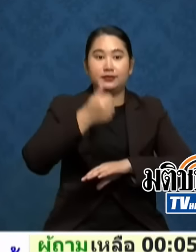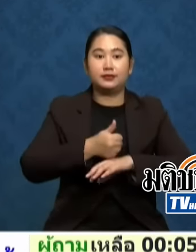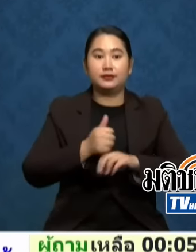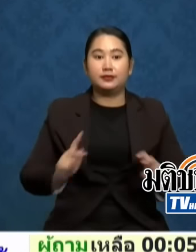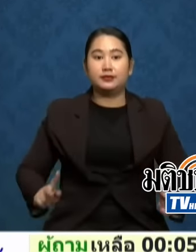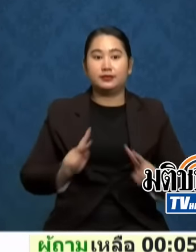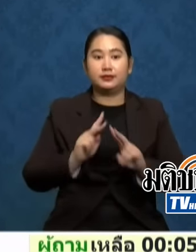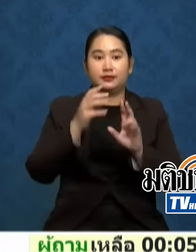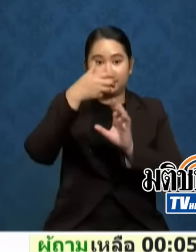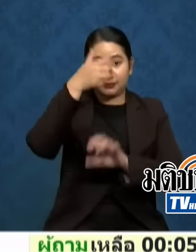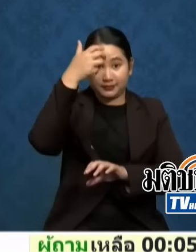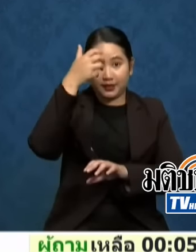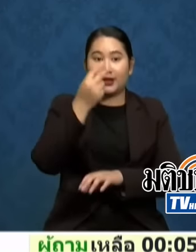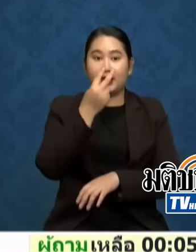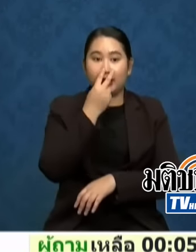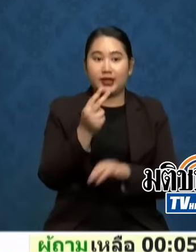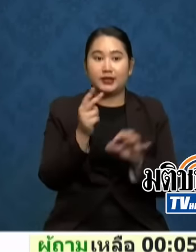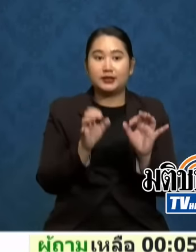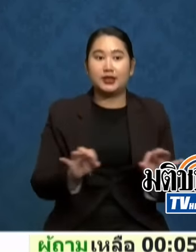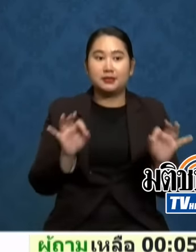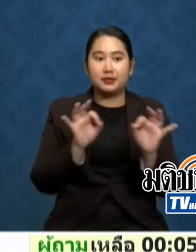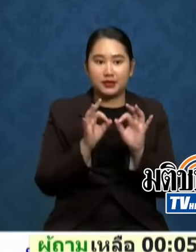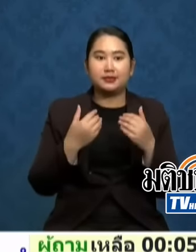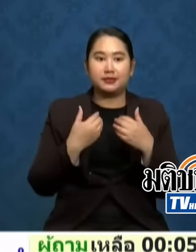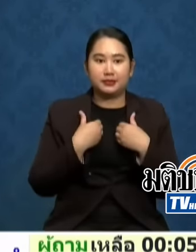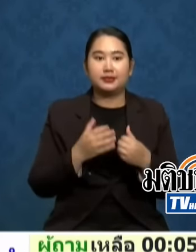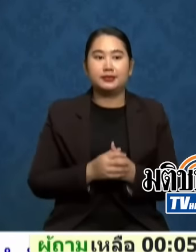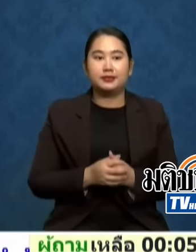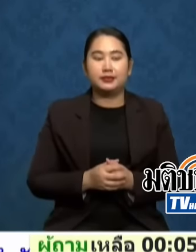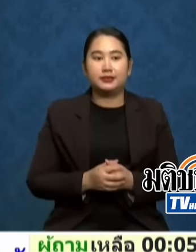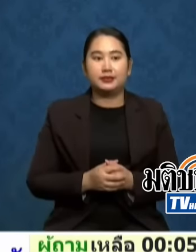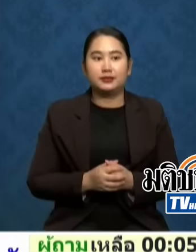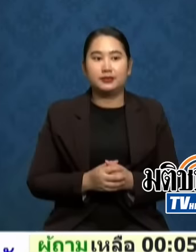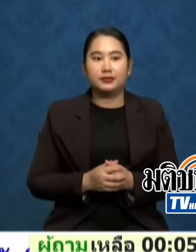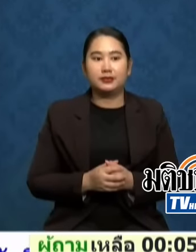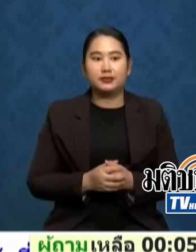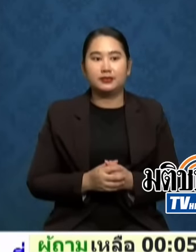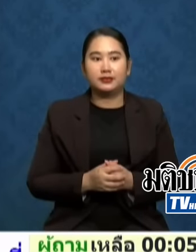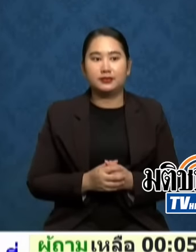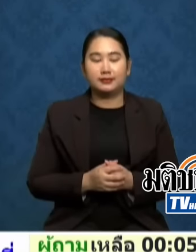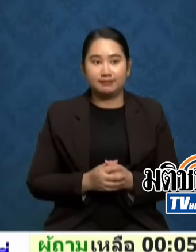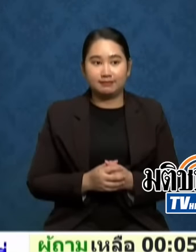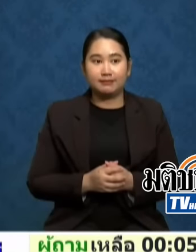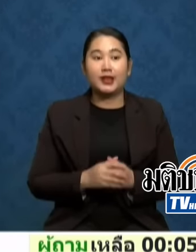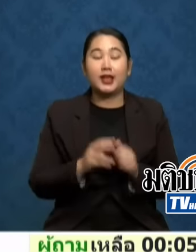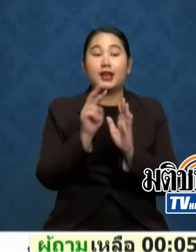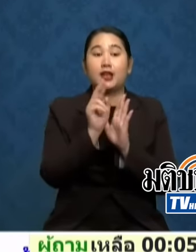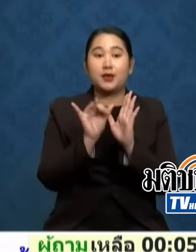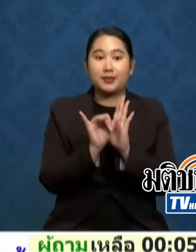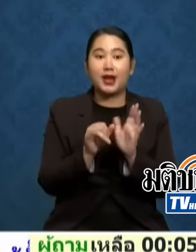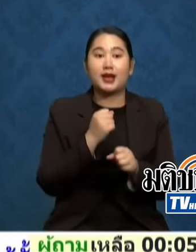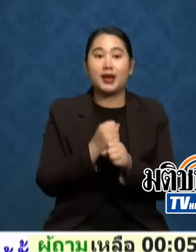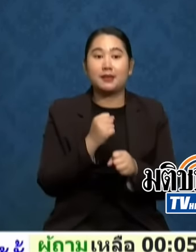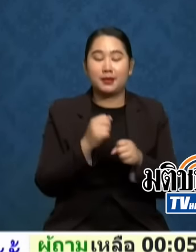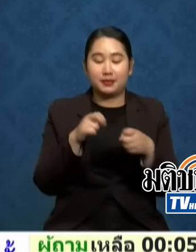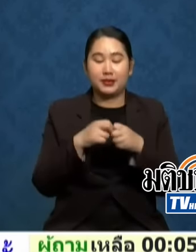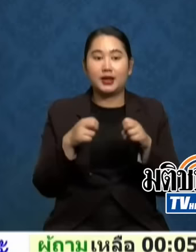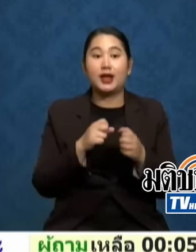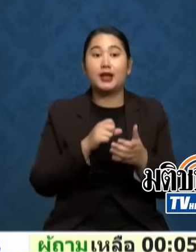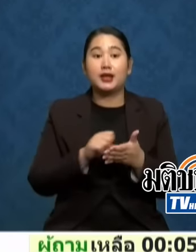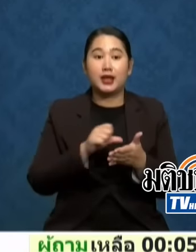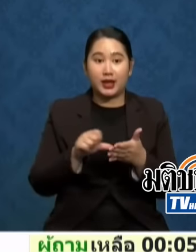ดไทยนะครับก็เห็นความสำคัญในเรื่องดังกล่าวนี้นะครับก็กำหนดมีนโยบายในการแก้ปัญหา